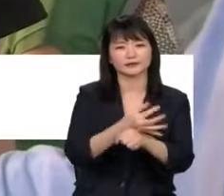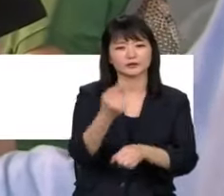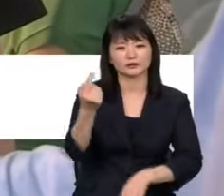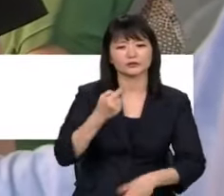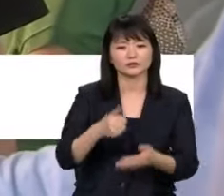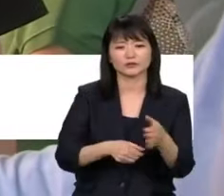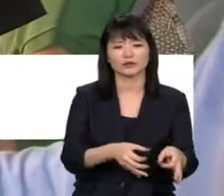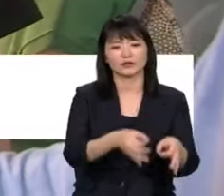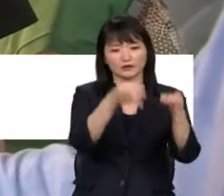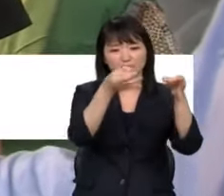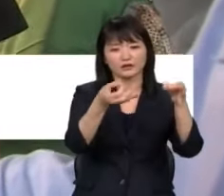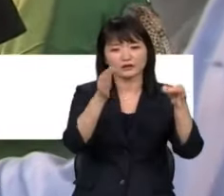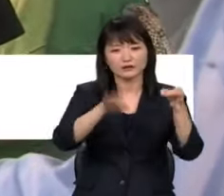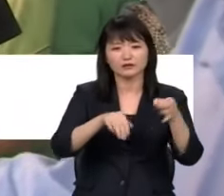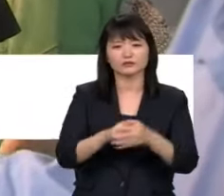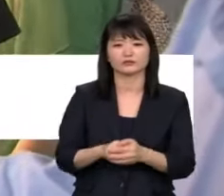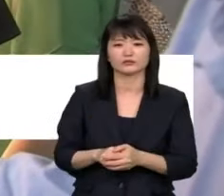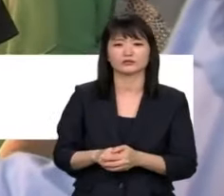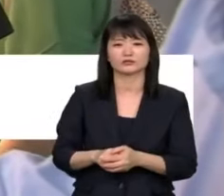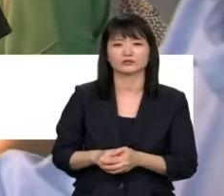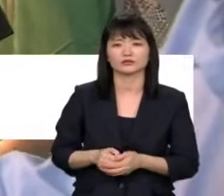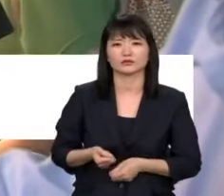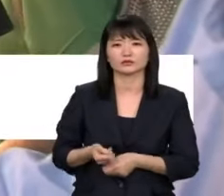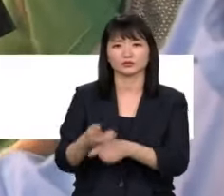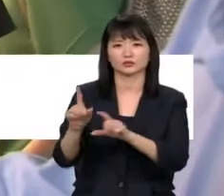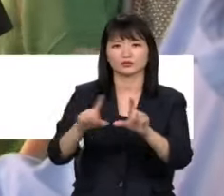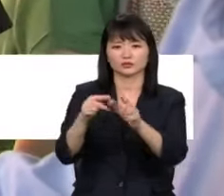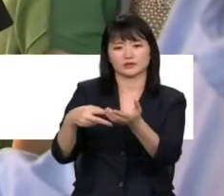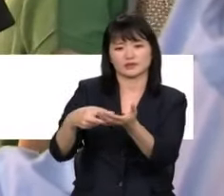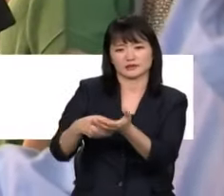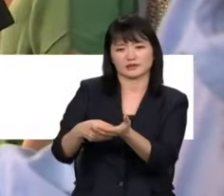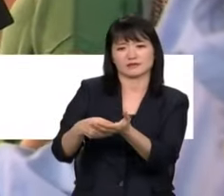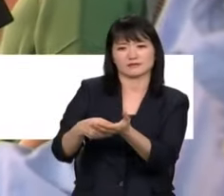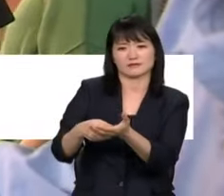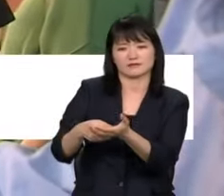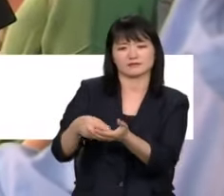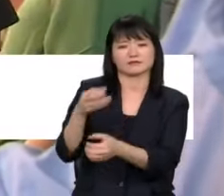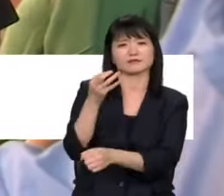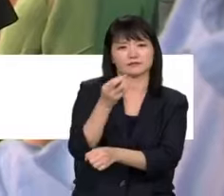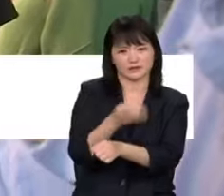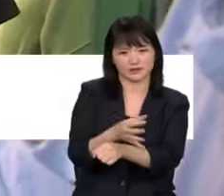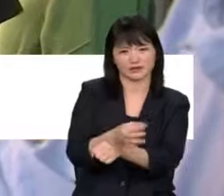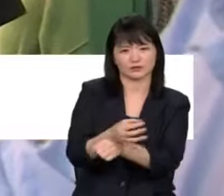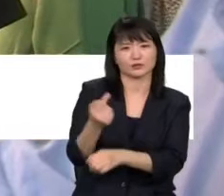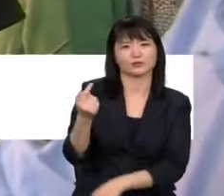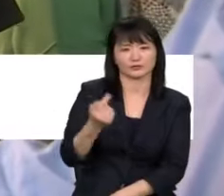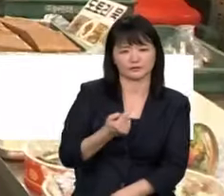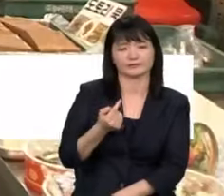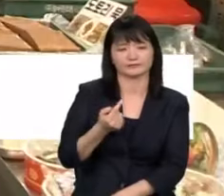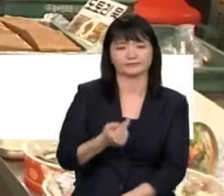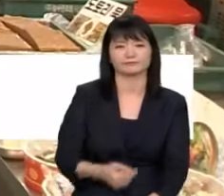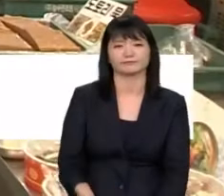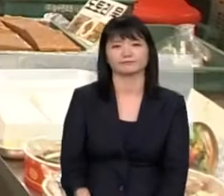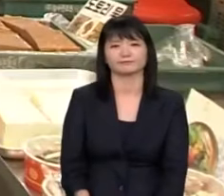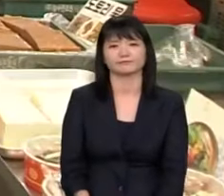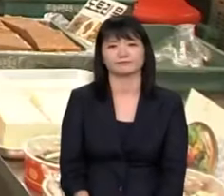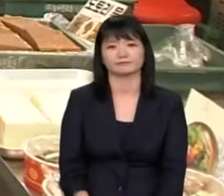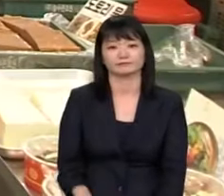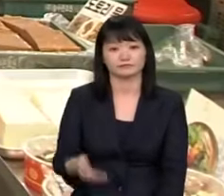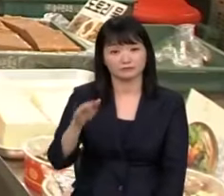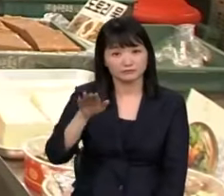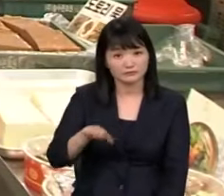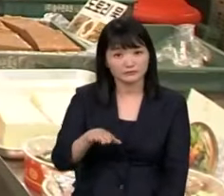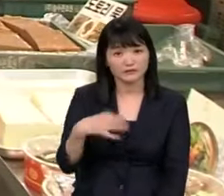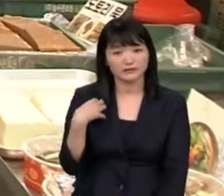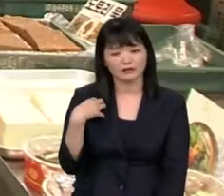물가는 올랐는데 그 오늘 뭐지? 오늘이 상품권. 이제 그거 사서 와가지고. 하지만